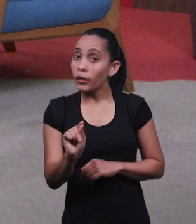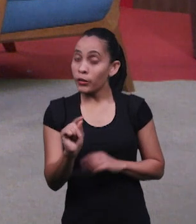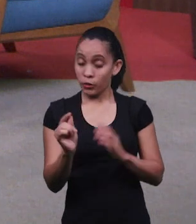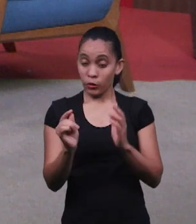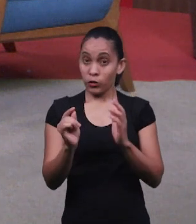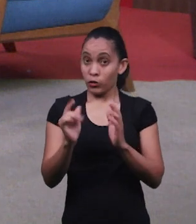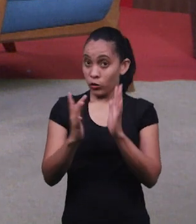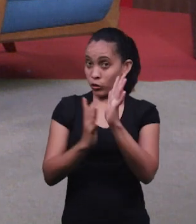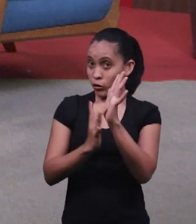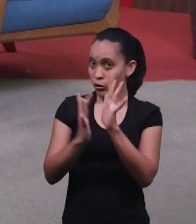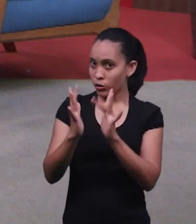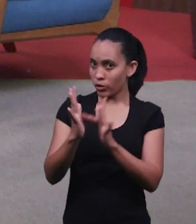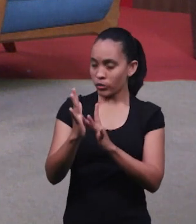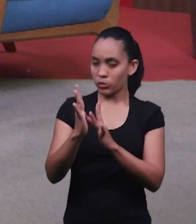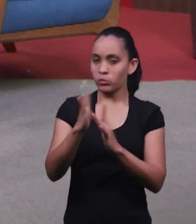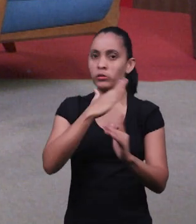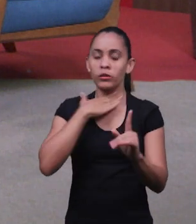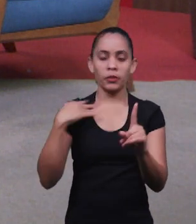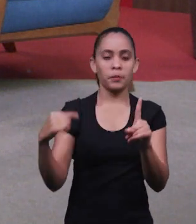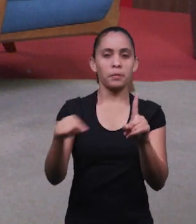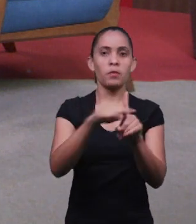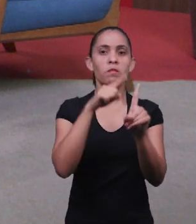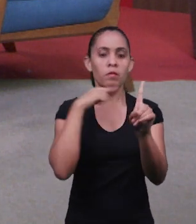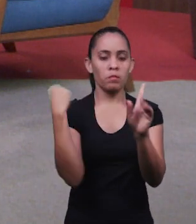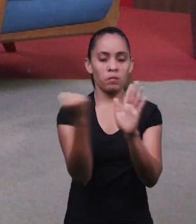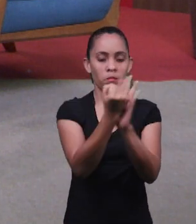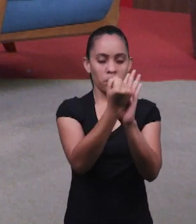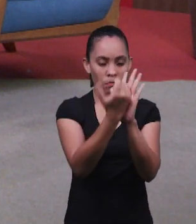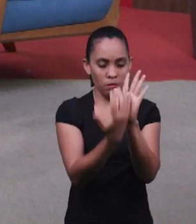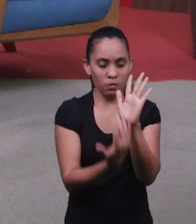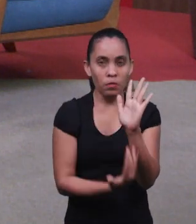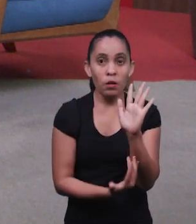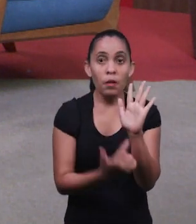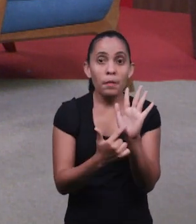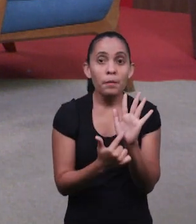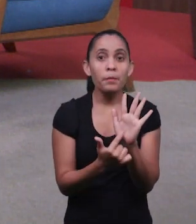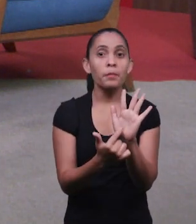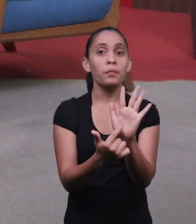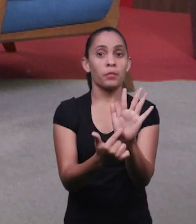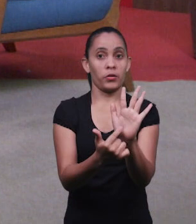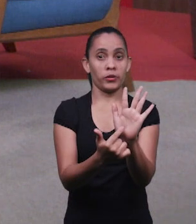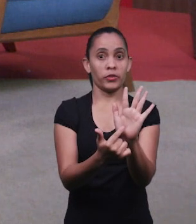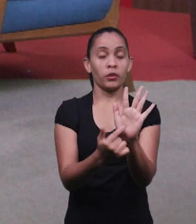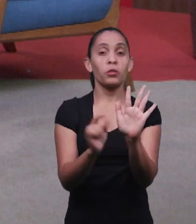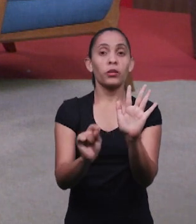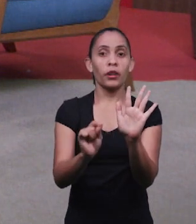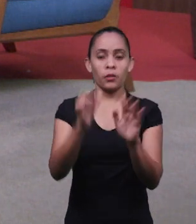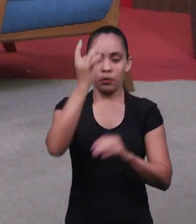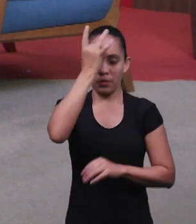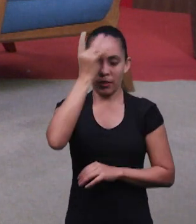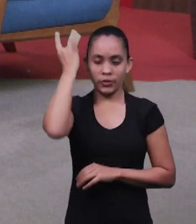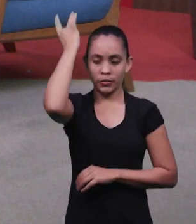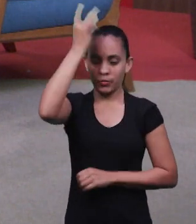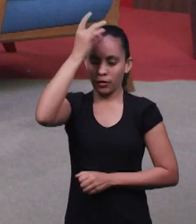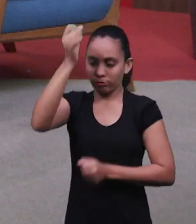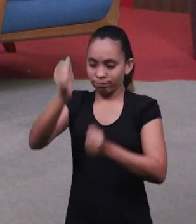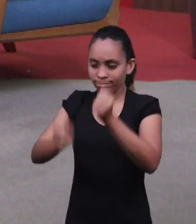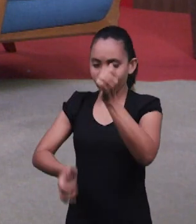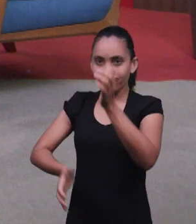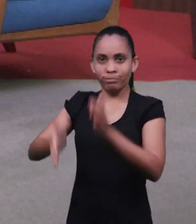Jésus verse son sang sur la croix, cela pointait prophétiquement vers le versement du Saint-Esprit